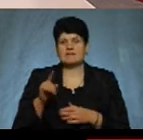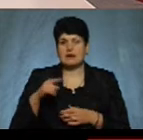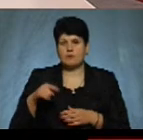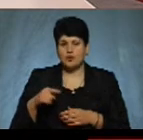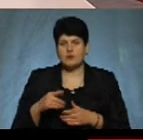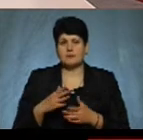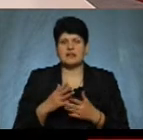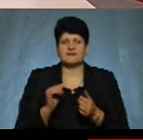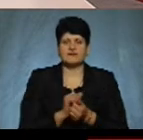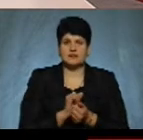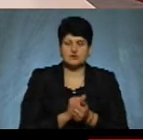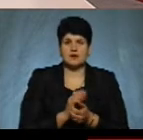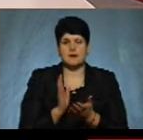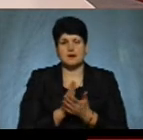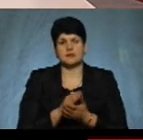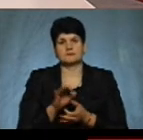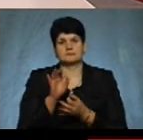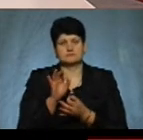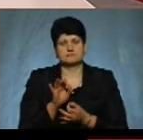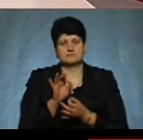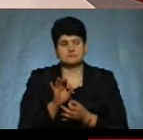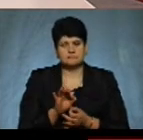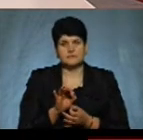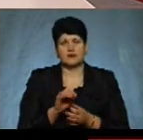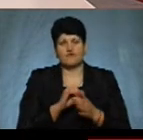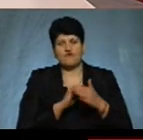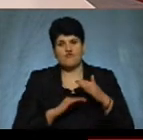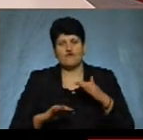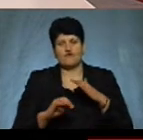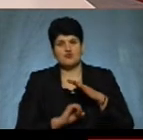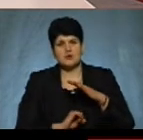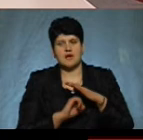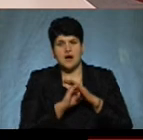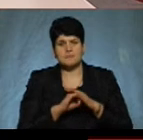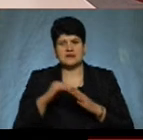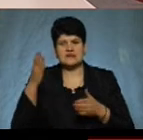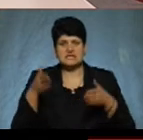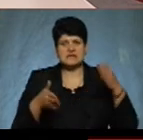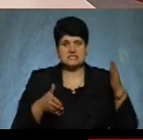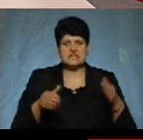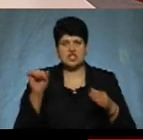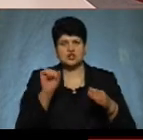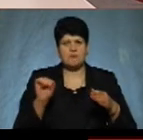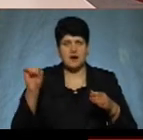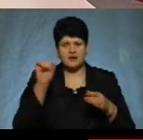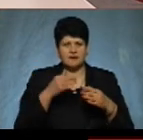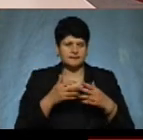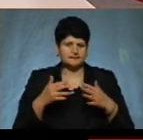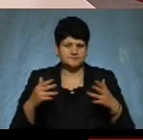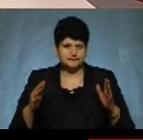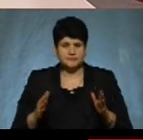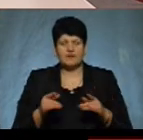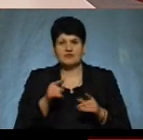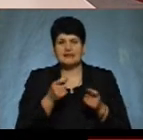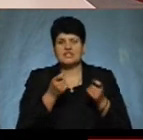має висохнути, десь має постояти, от, чи фундамент, чи там стіни, шпаклівка і так далі. Тобто єдине, що в них